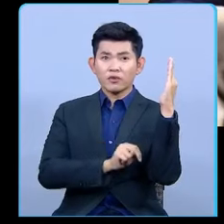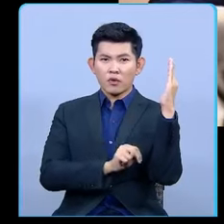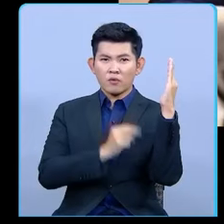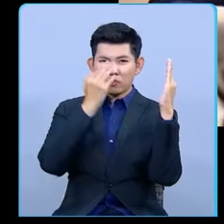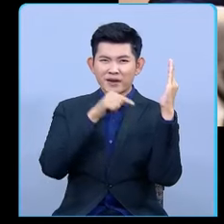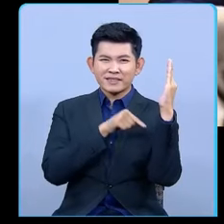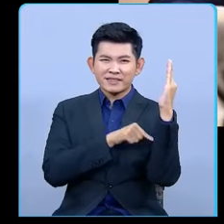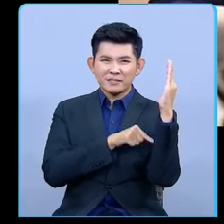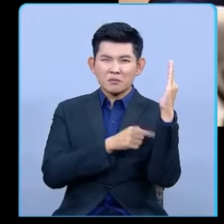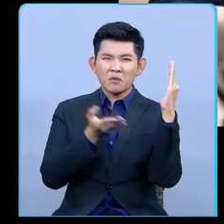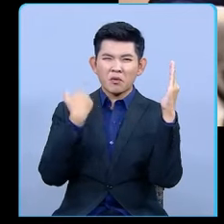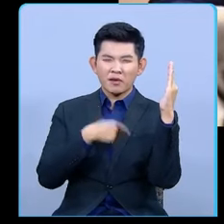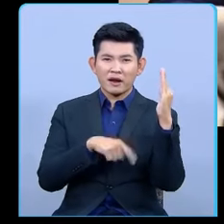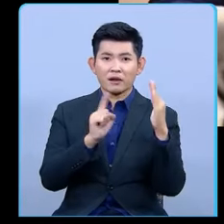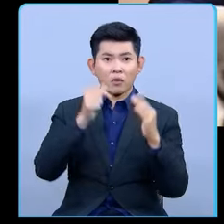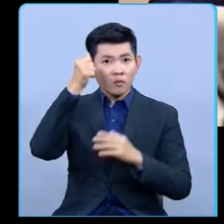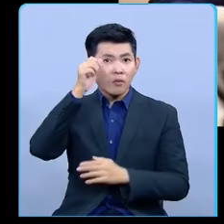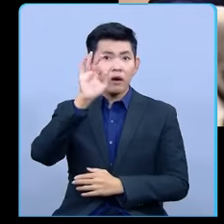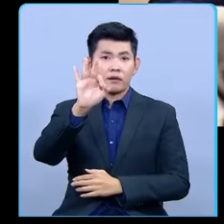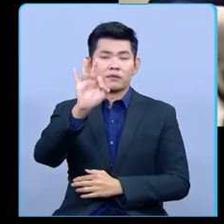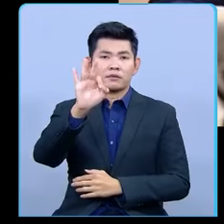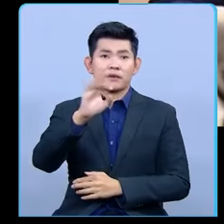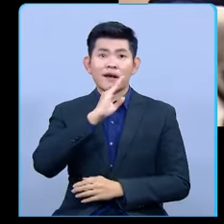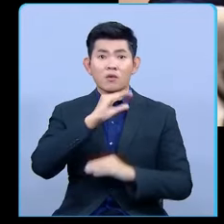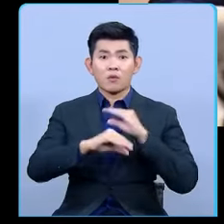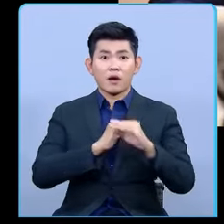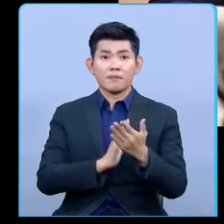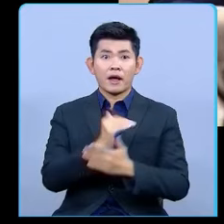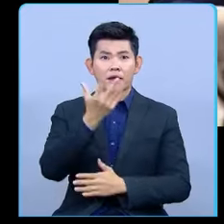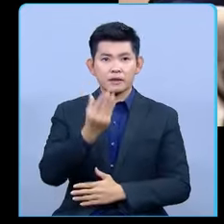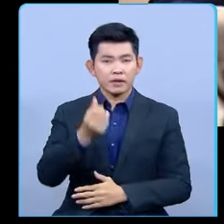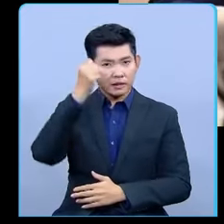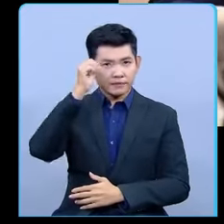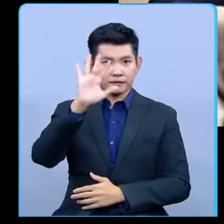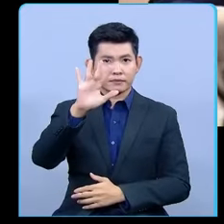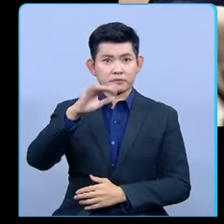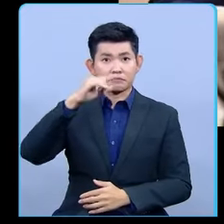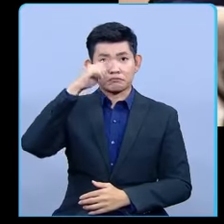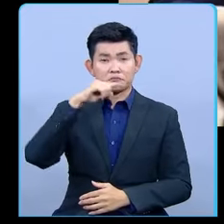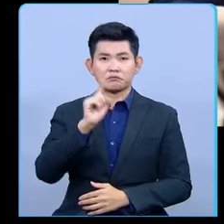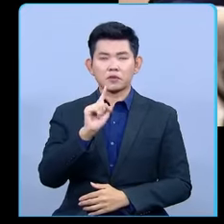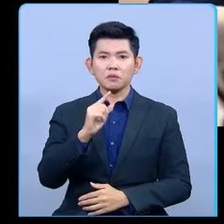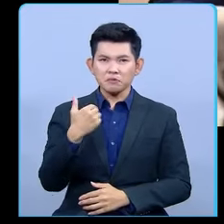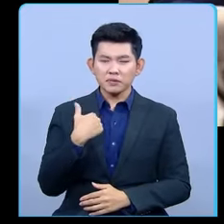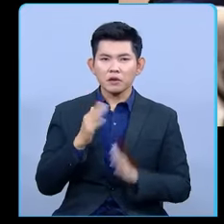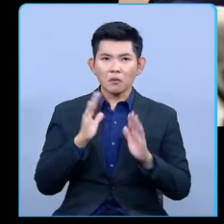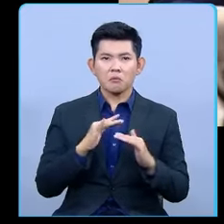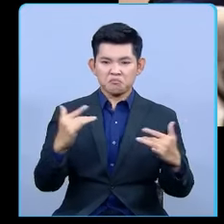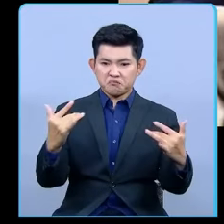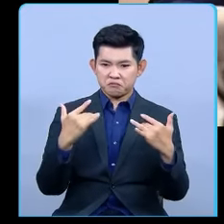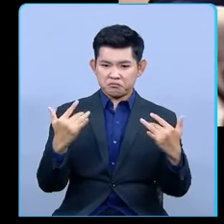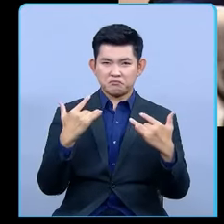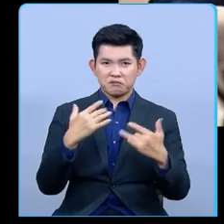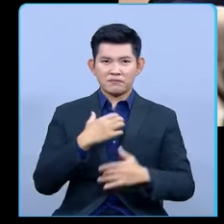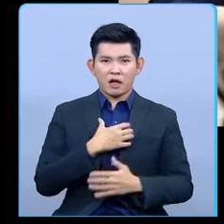ละกาจากเดิมเนี่ย9วันถ้าโครงการนี้สำเร็จจะเหลือเพียง5วันเท่านั้น แล้วประเทศไทยก็คือจะเนื้อหอมใช่ไหมฮะใครก็จะมาขนส่ง